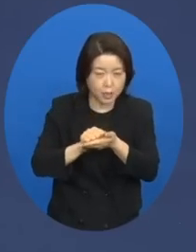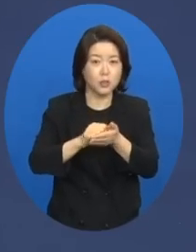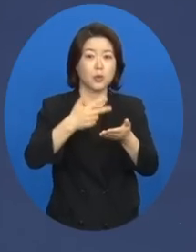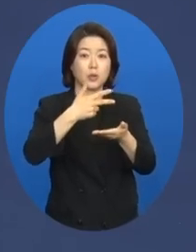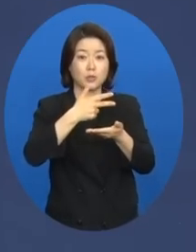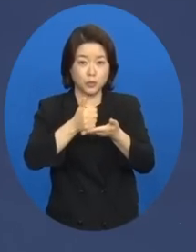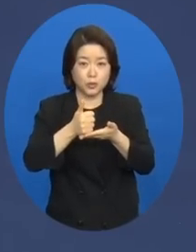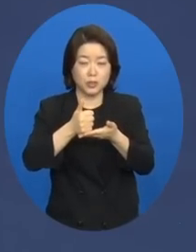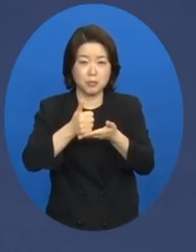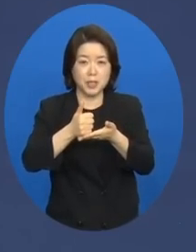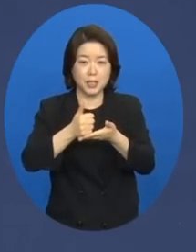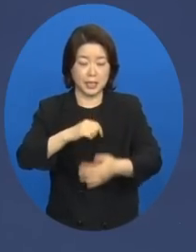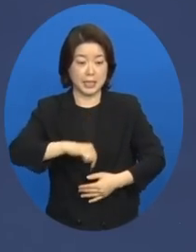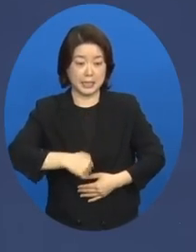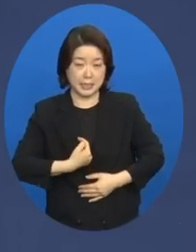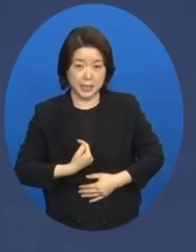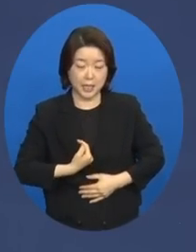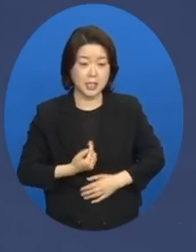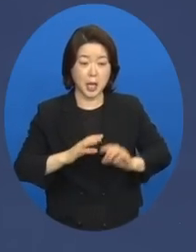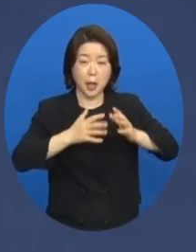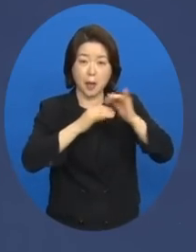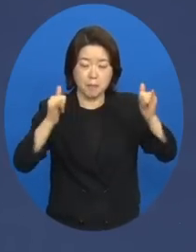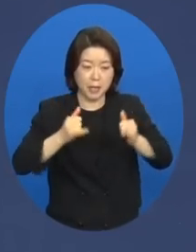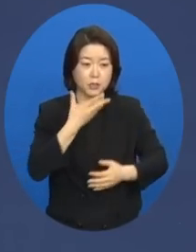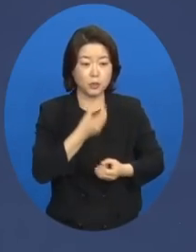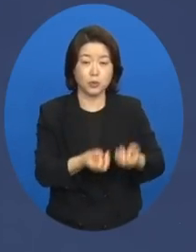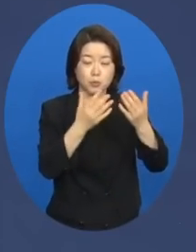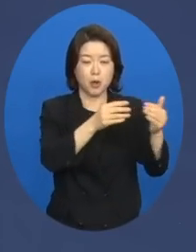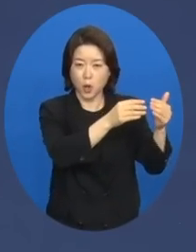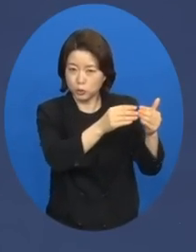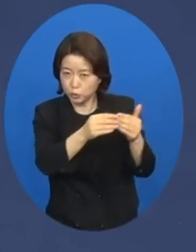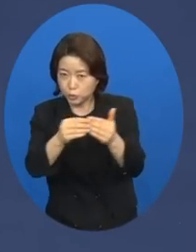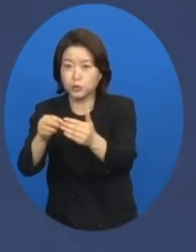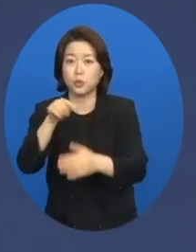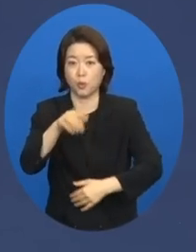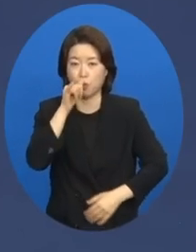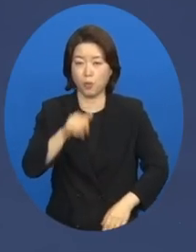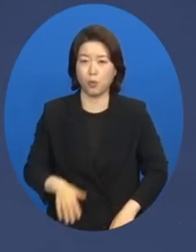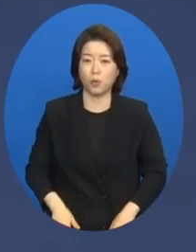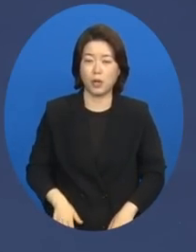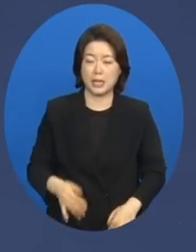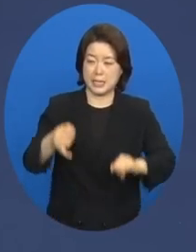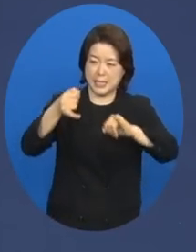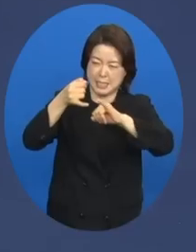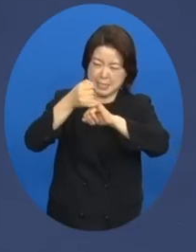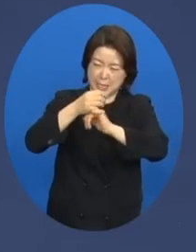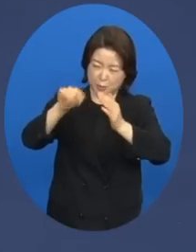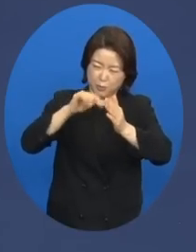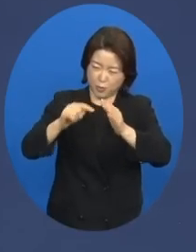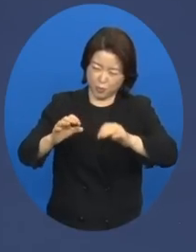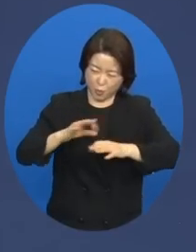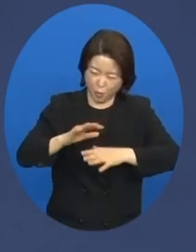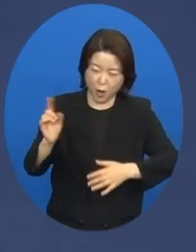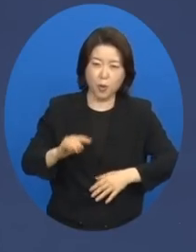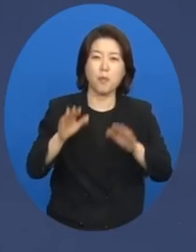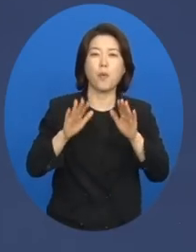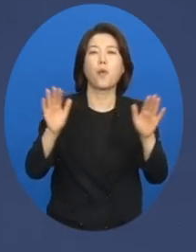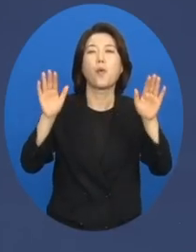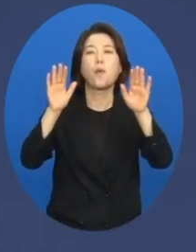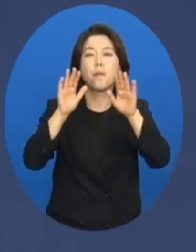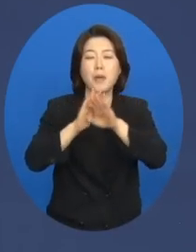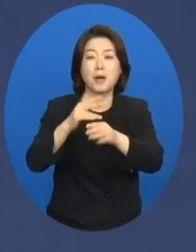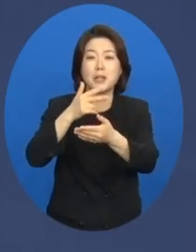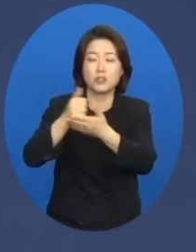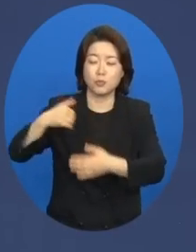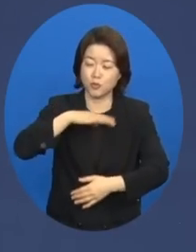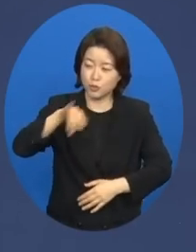그 당신의 백성들을 축복하고 이끌어 주셨는데 그 약속 중에 가장 놀라운 약속이 오늘 이 밤에